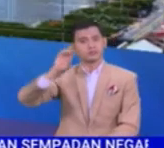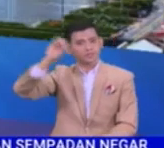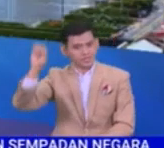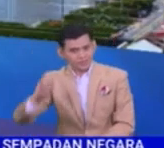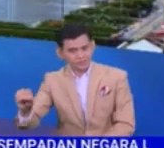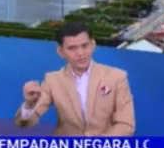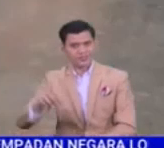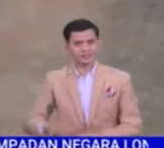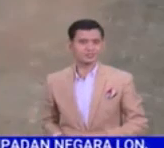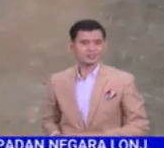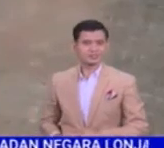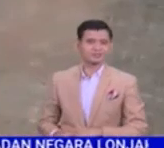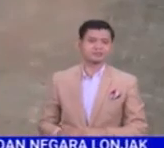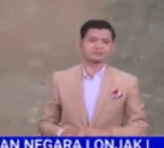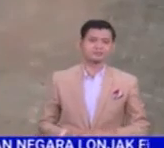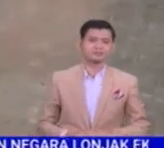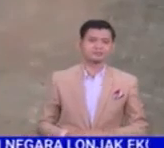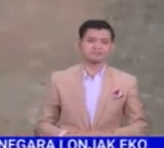93.1%.